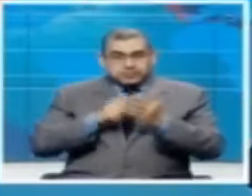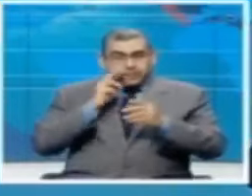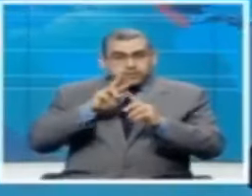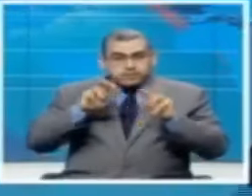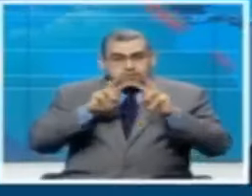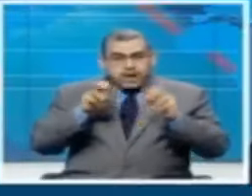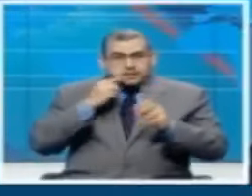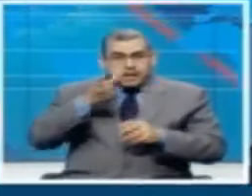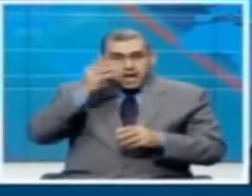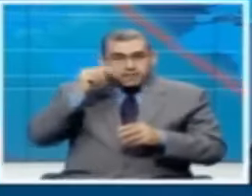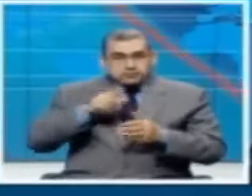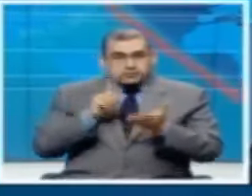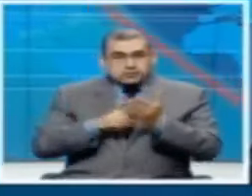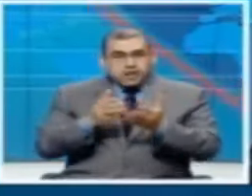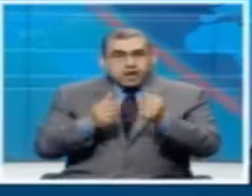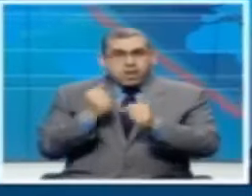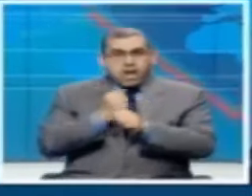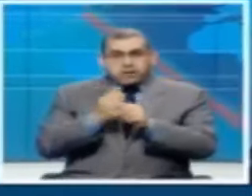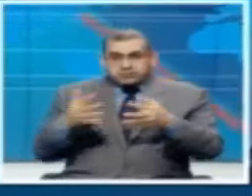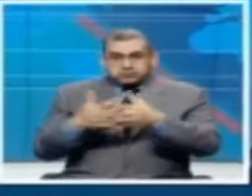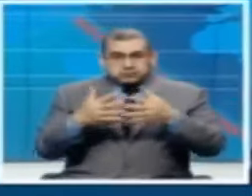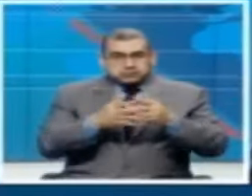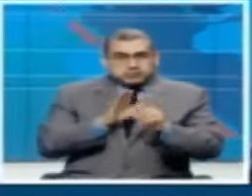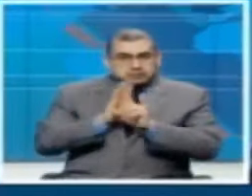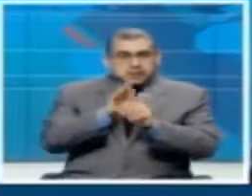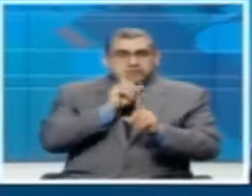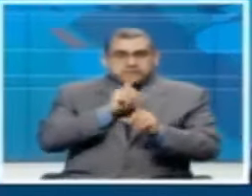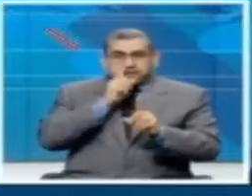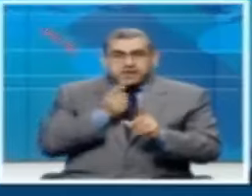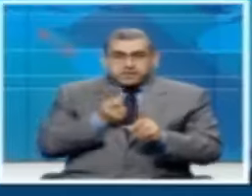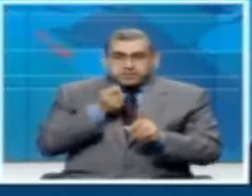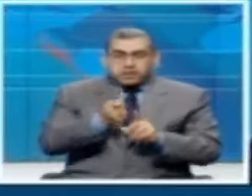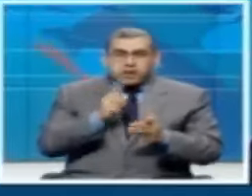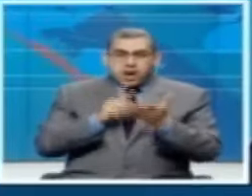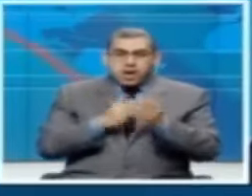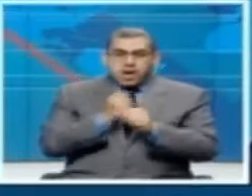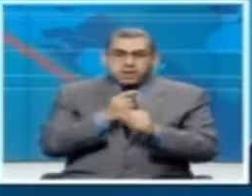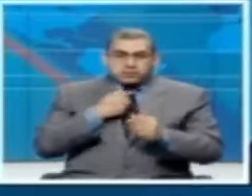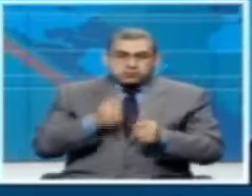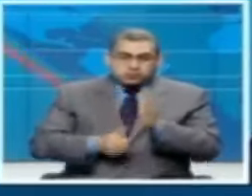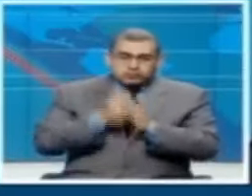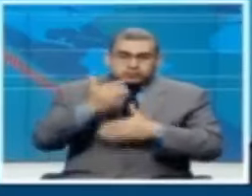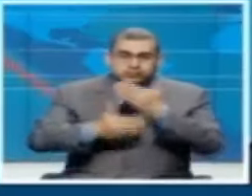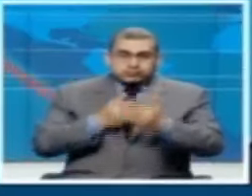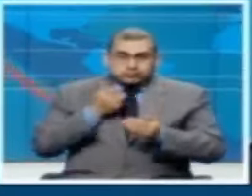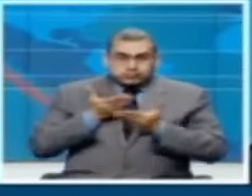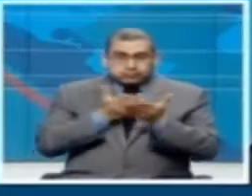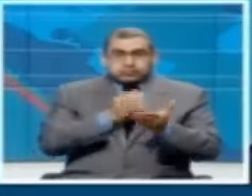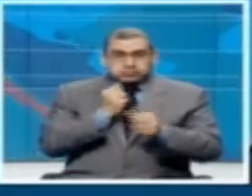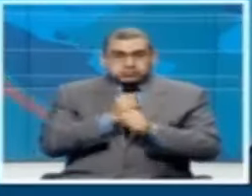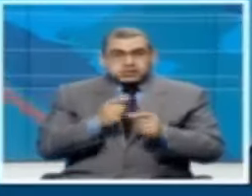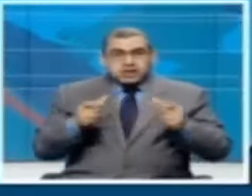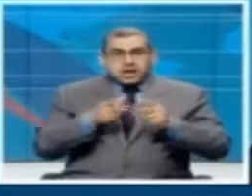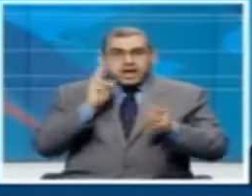بحث علمي يتطلب العمل الجماعي والدعم الفنيه والماديه اللازم لضمان نجاحه جاء ذلك خلال